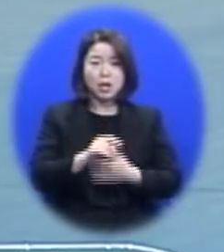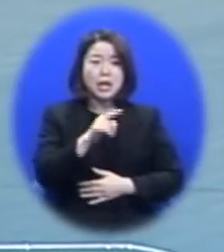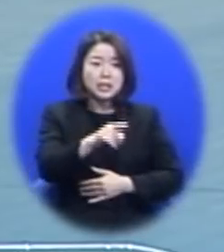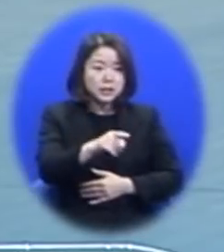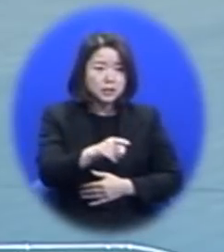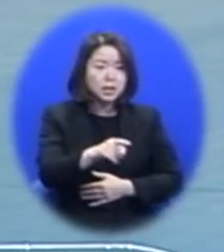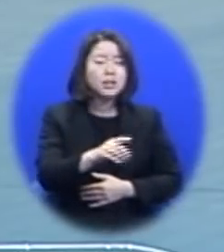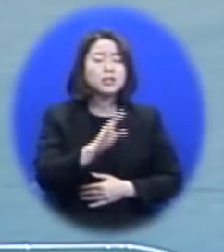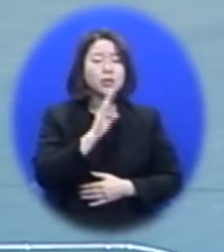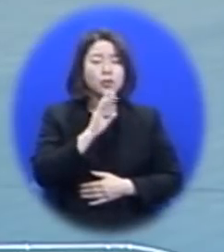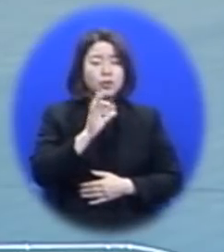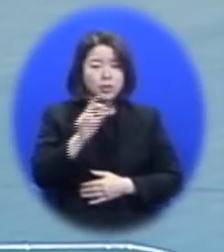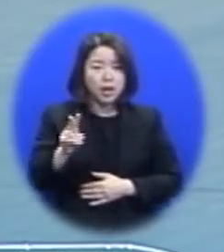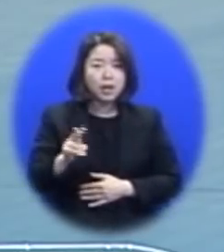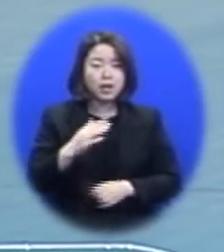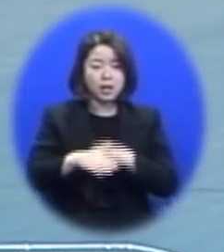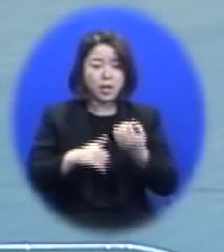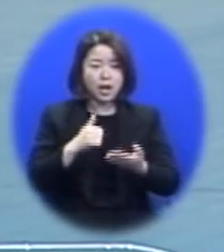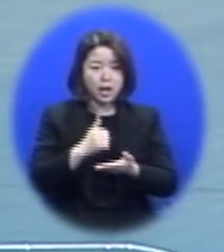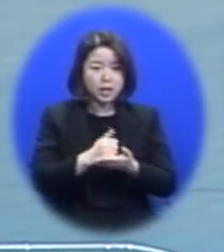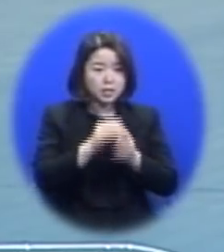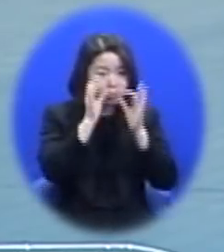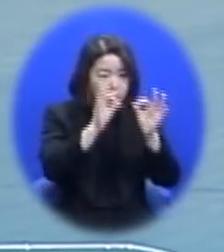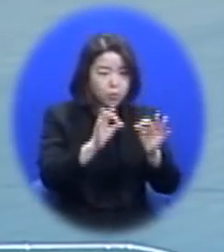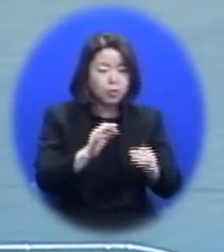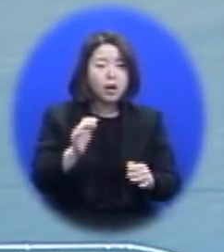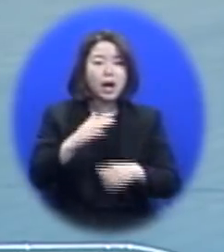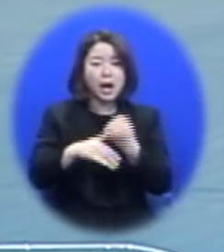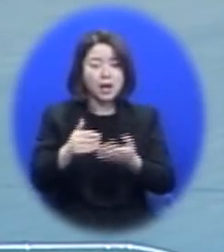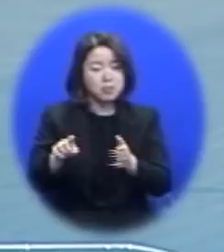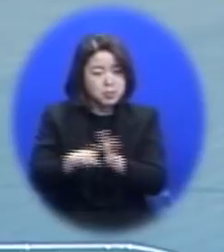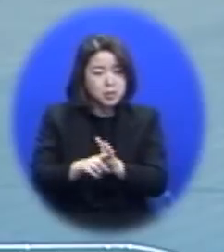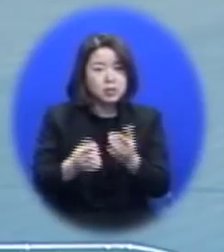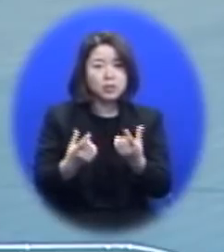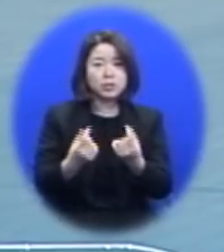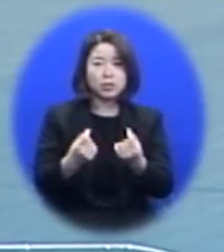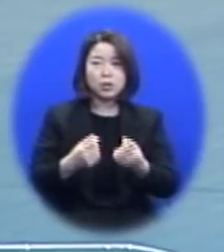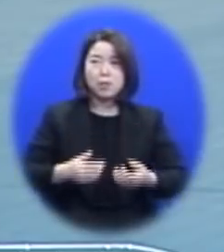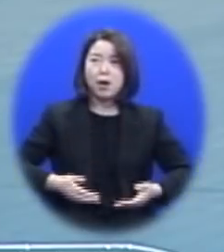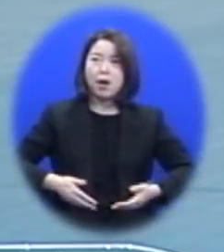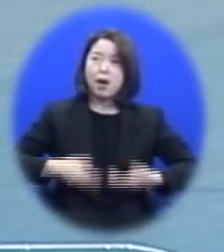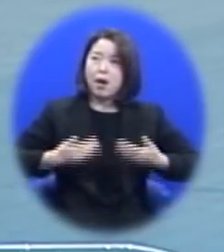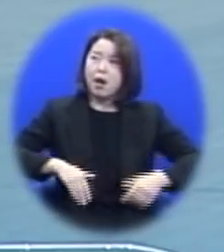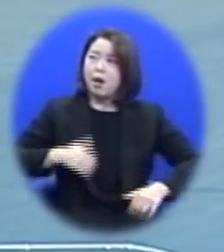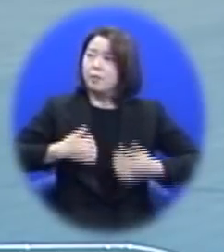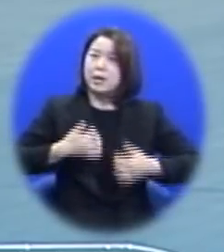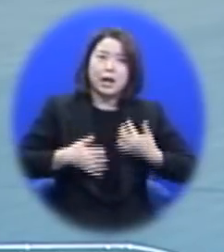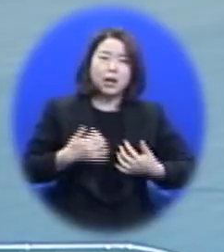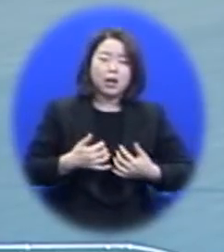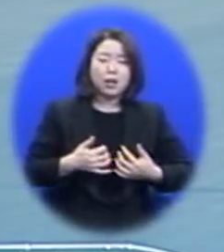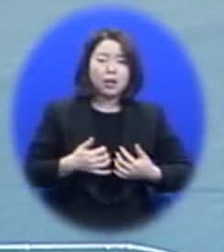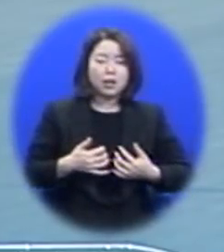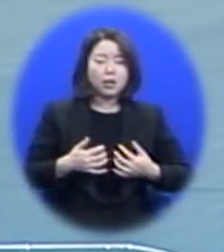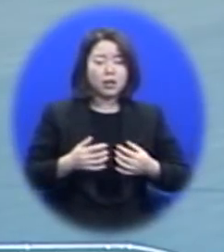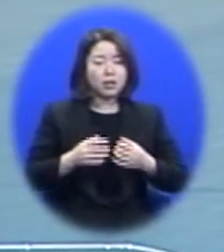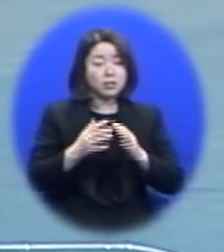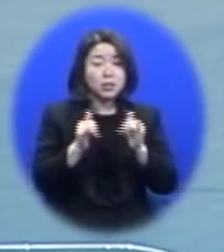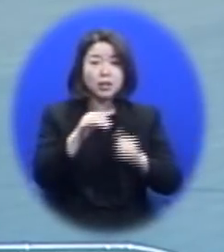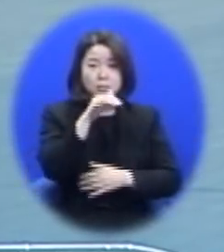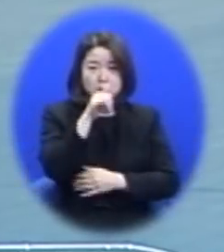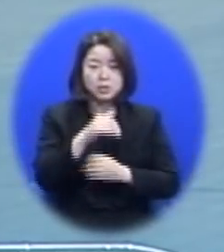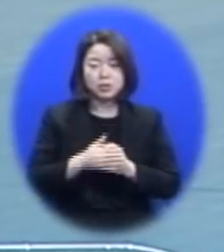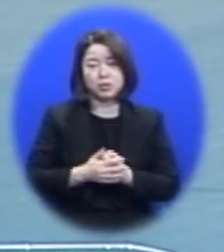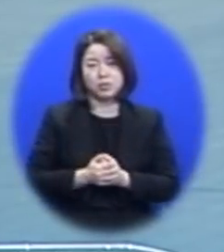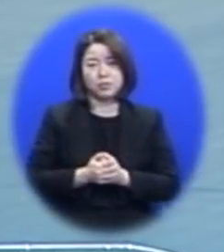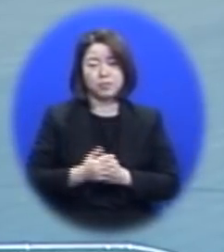본 것처럼, 하나님을 믿는 것처럼 그렇게 호들갑을 떠는 사람이 있습니다. 우리에게 있어서 진짜